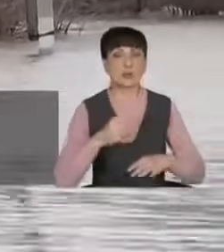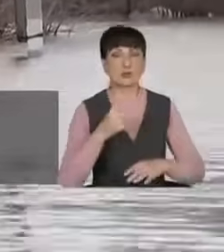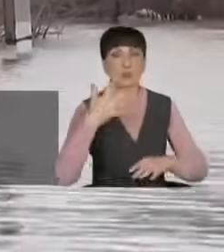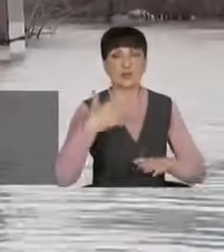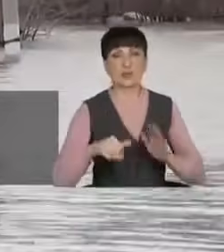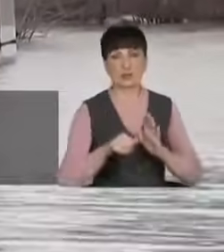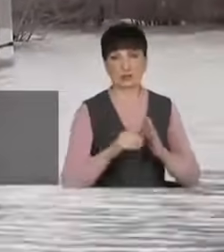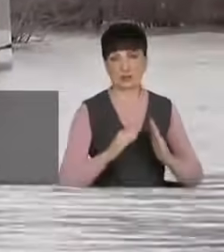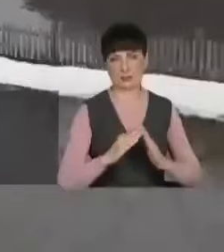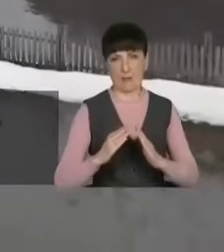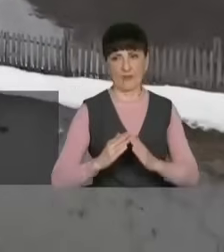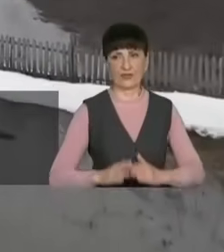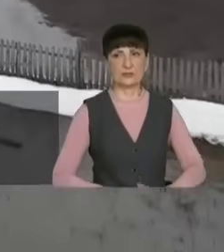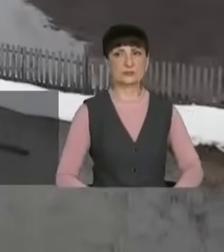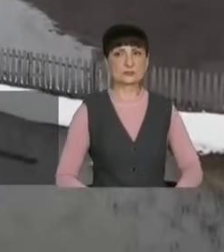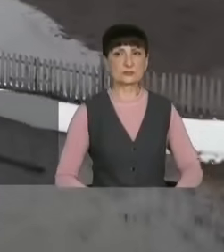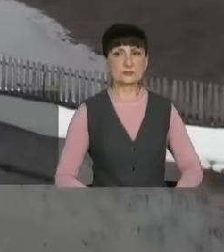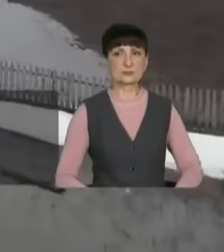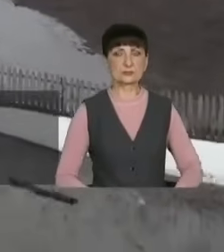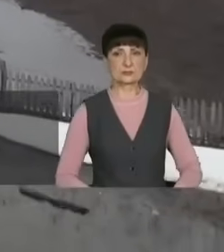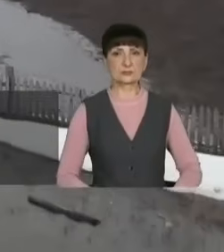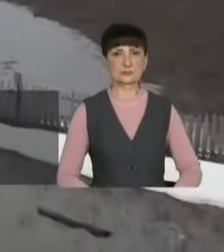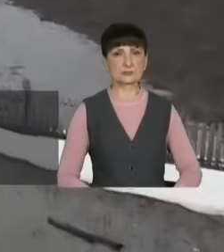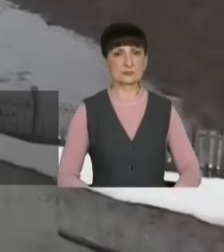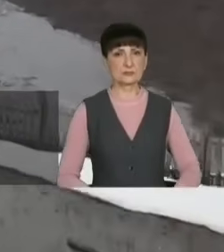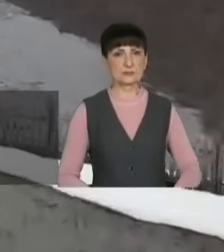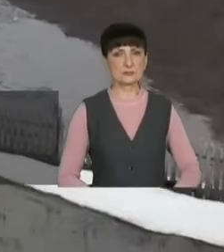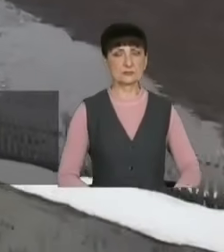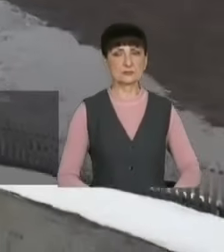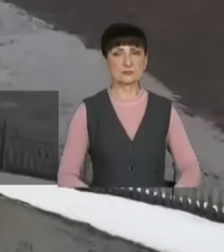156 домов. Нургуля Алина, Асар Ербулан, телеканал Алматы, Северо-Казахстанская область.